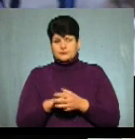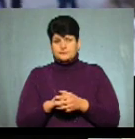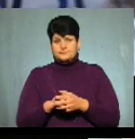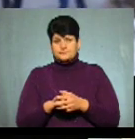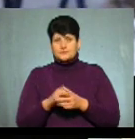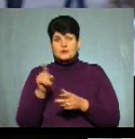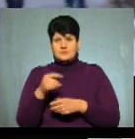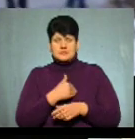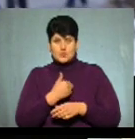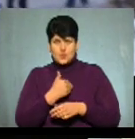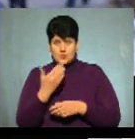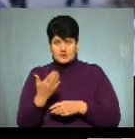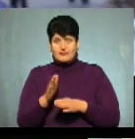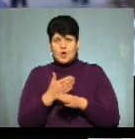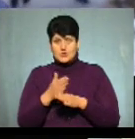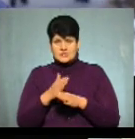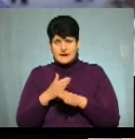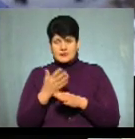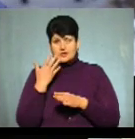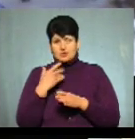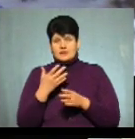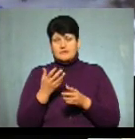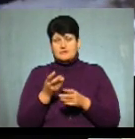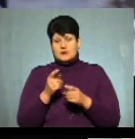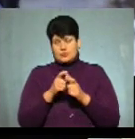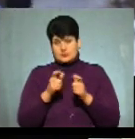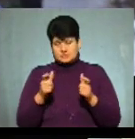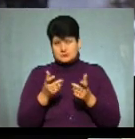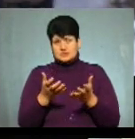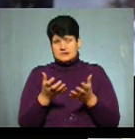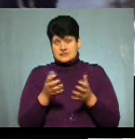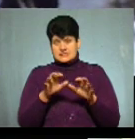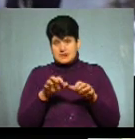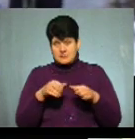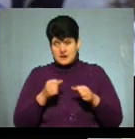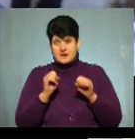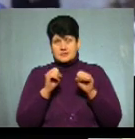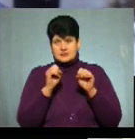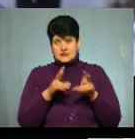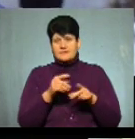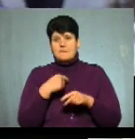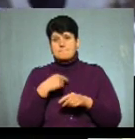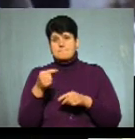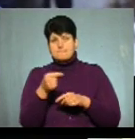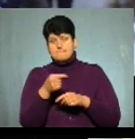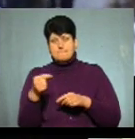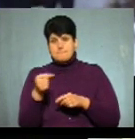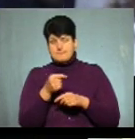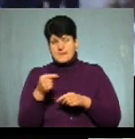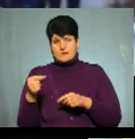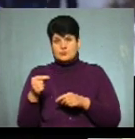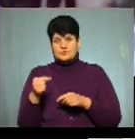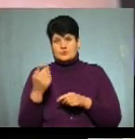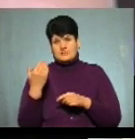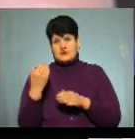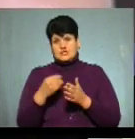вас заохотити, ви розділяєте, коли вам приходить, забирає там перевізник в цю вторсировину, здає, вам мінусується відносно вашого